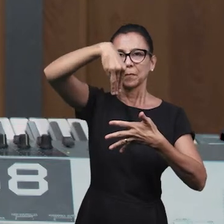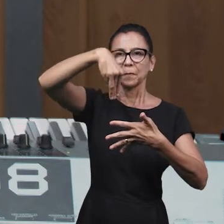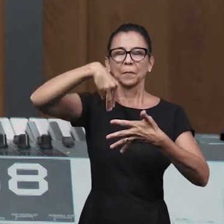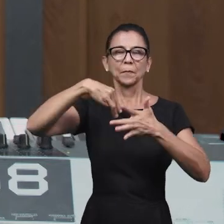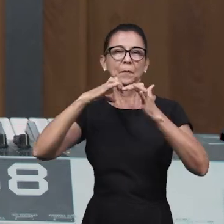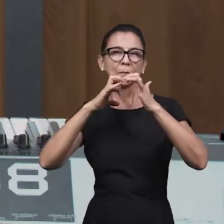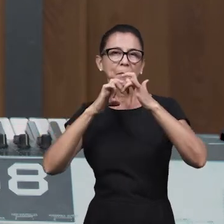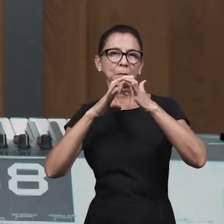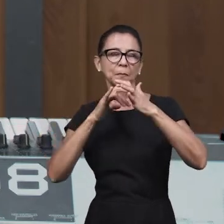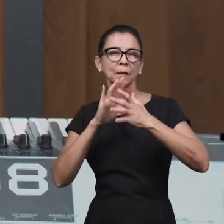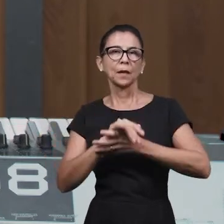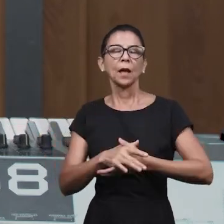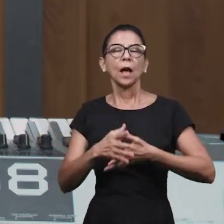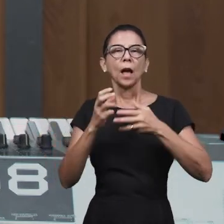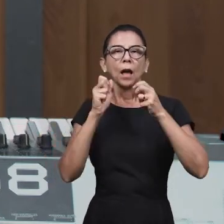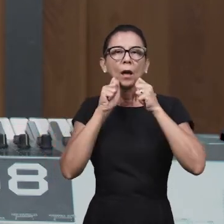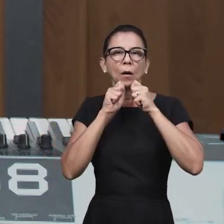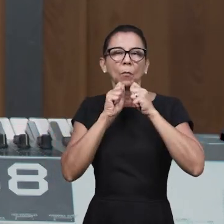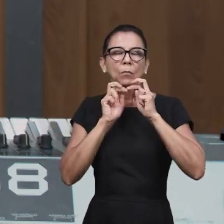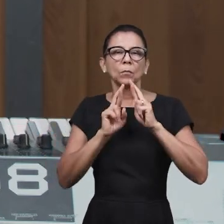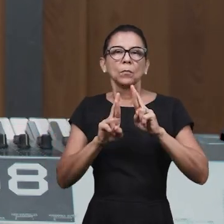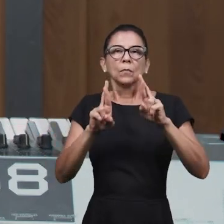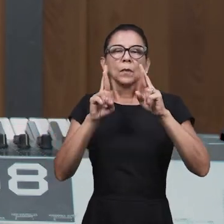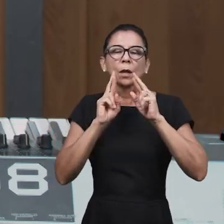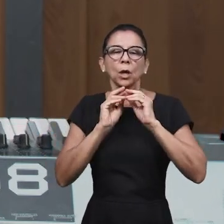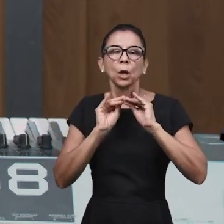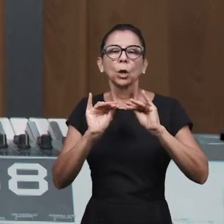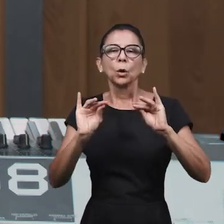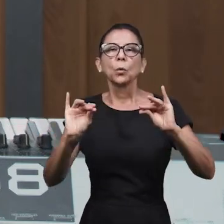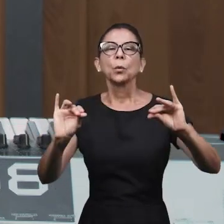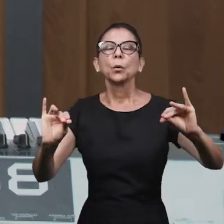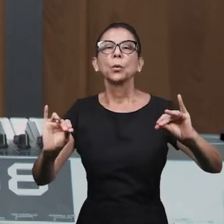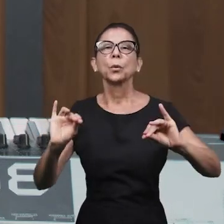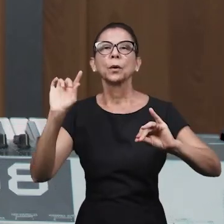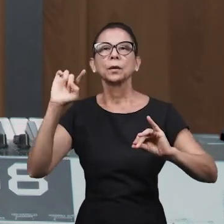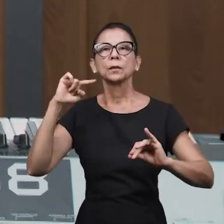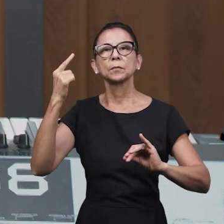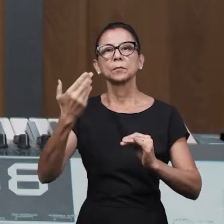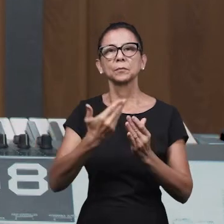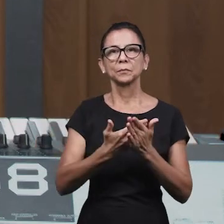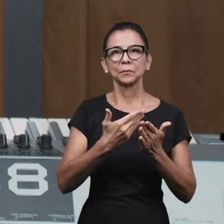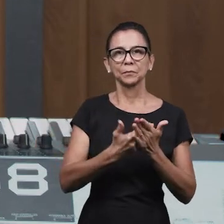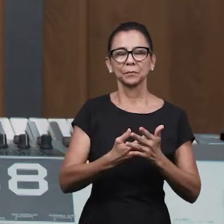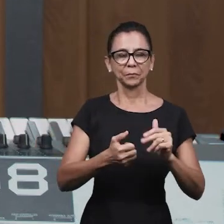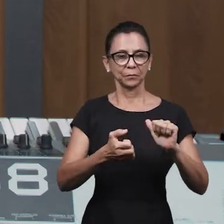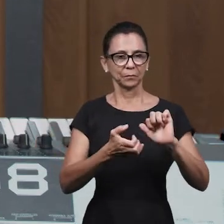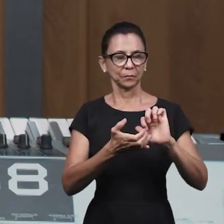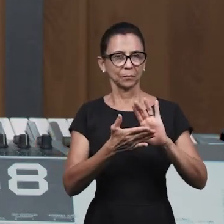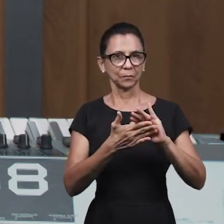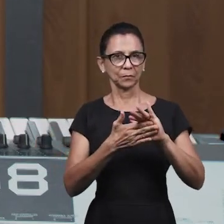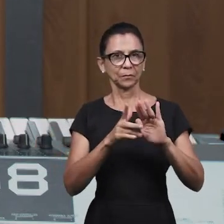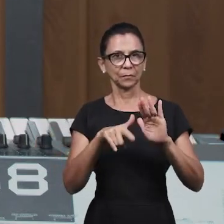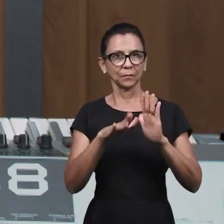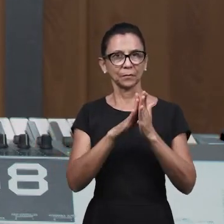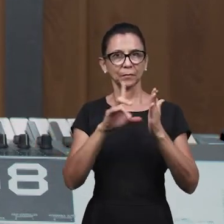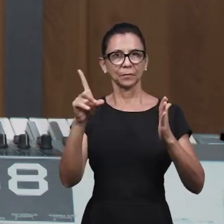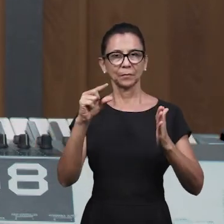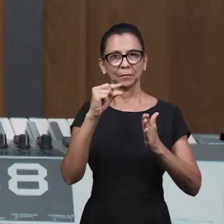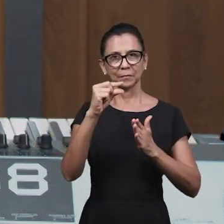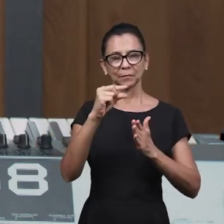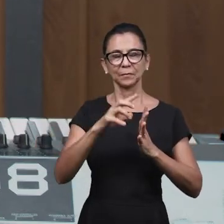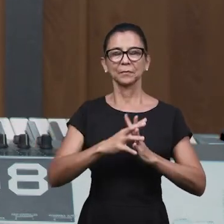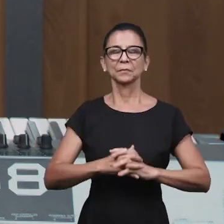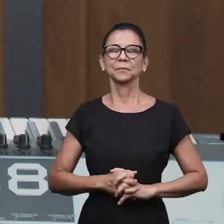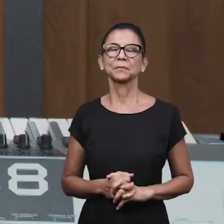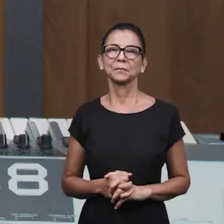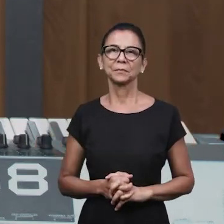dans la flûte douce, en vérifiant notre souffle. Pourquoi? Afin qu'on puisse arriver à faire la prochaine étude de la louange Ta parole est